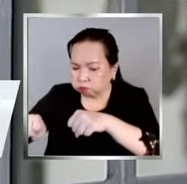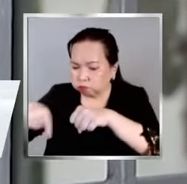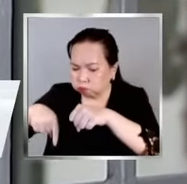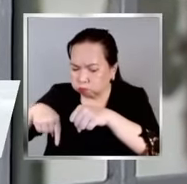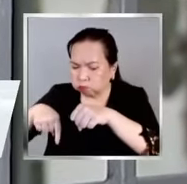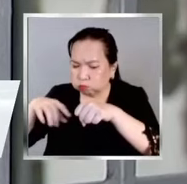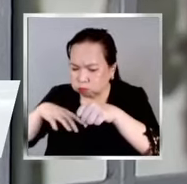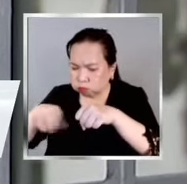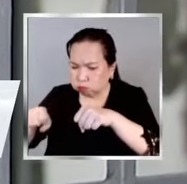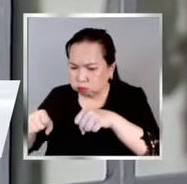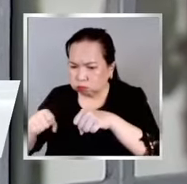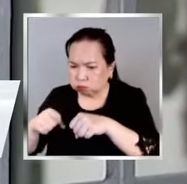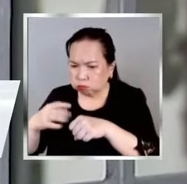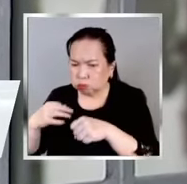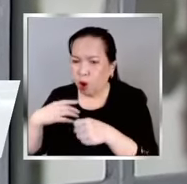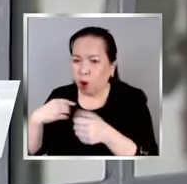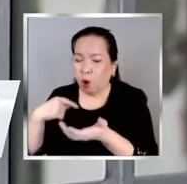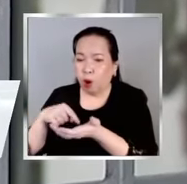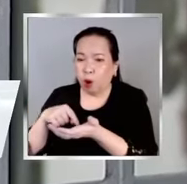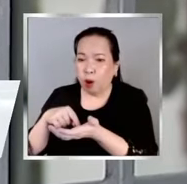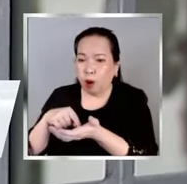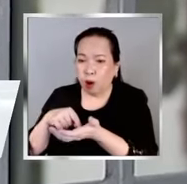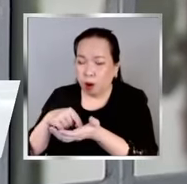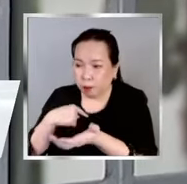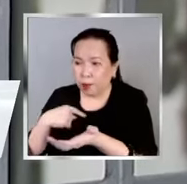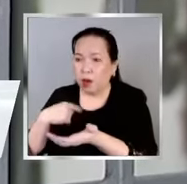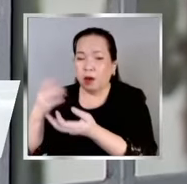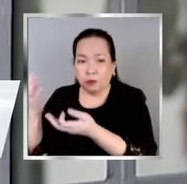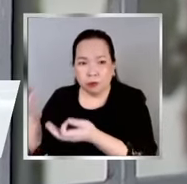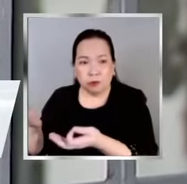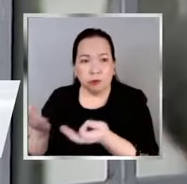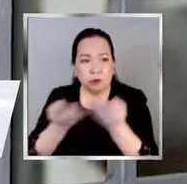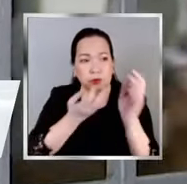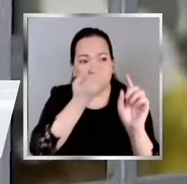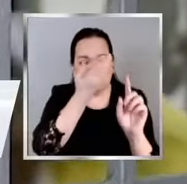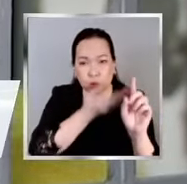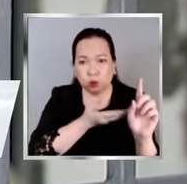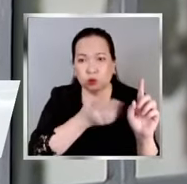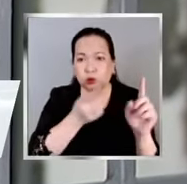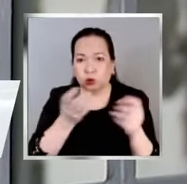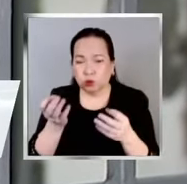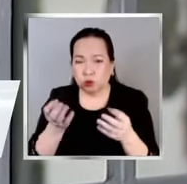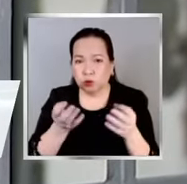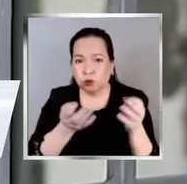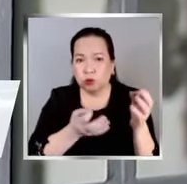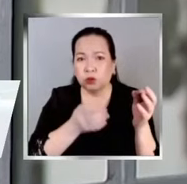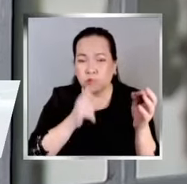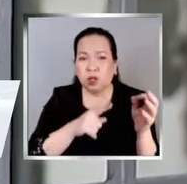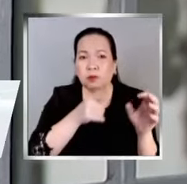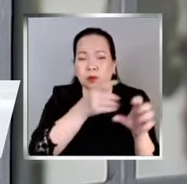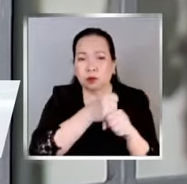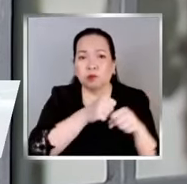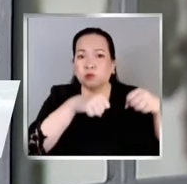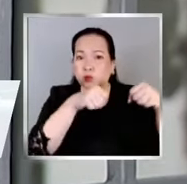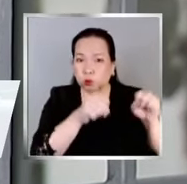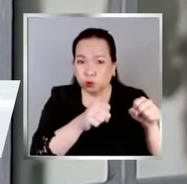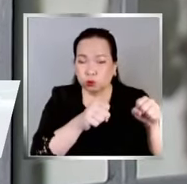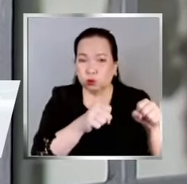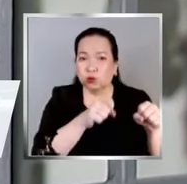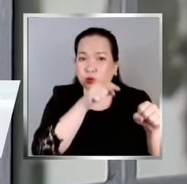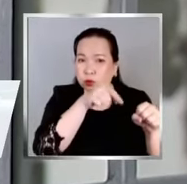bayaran lang ako para mag-service dun sa isang tao na kukuha rin dapat ng motor. Kukunin yung motor dun sa